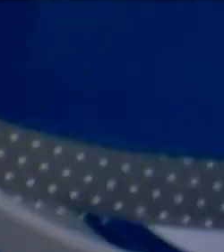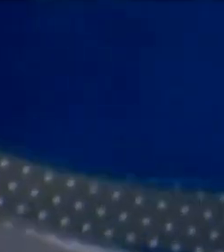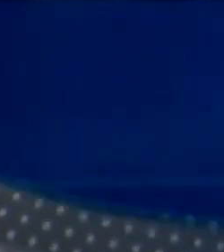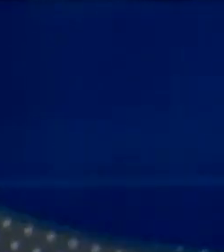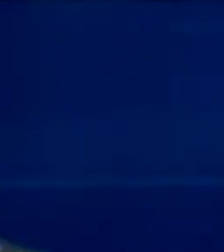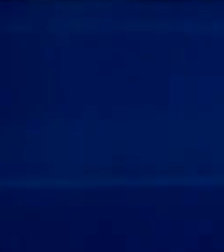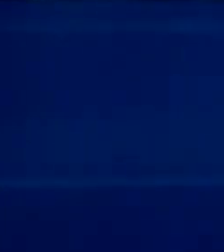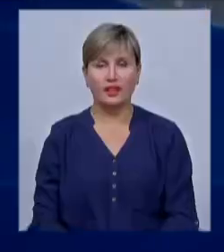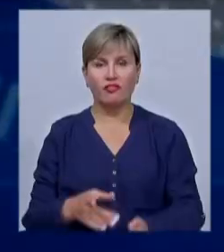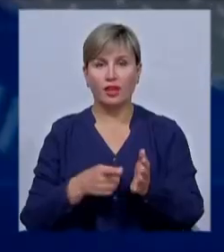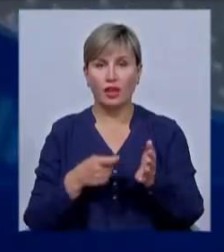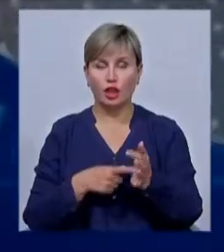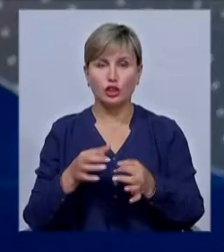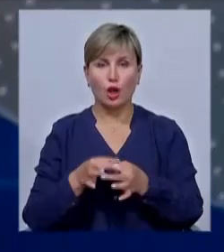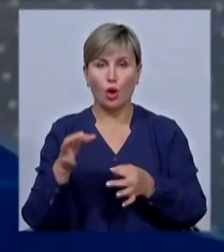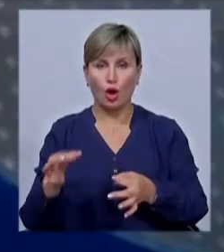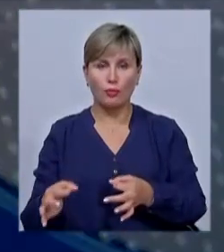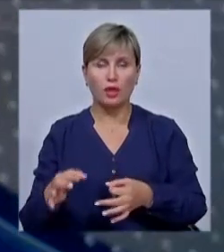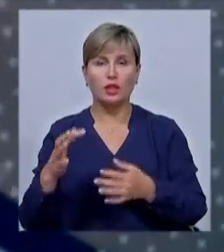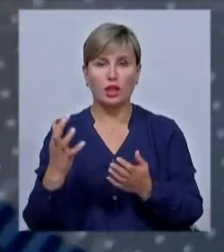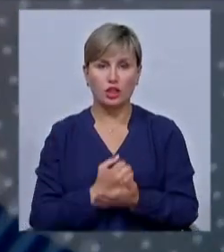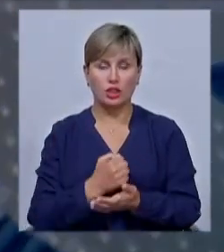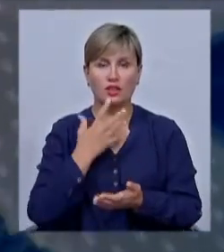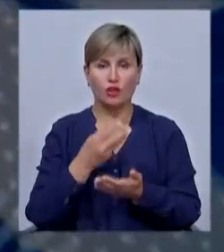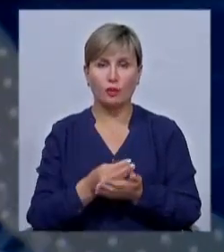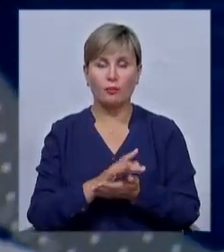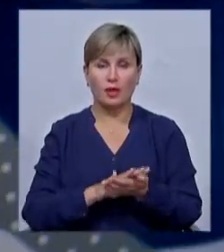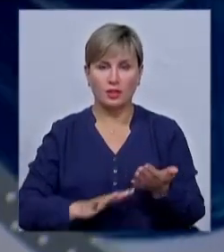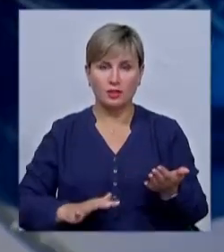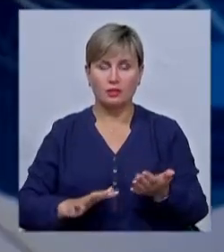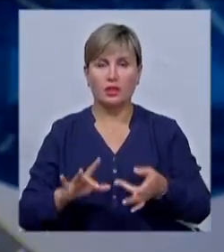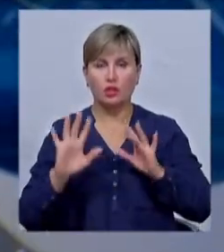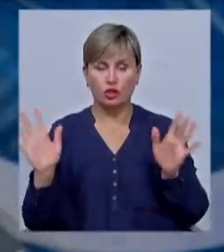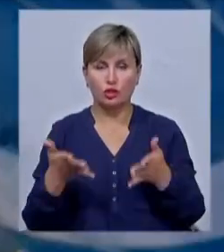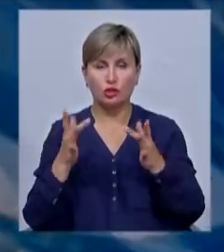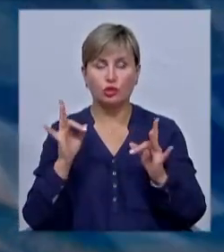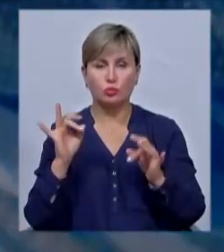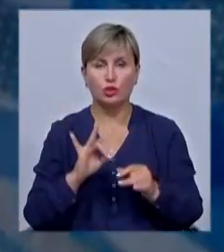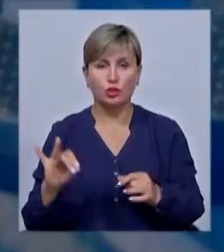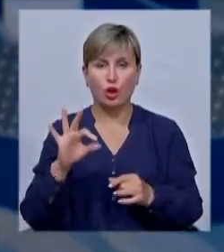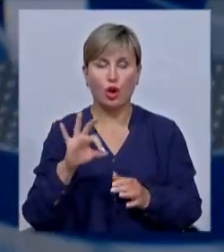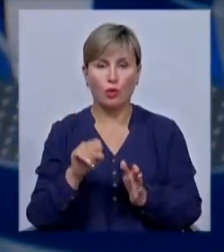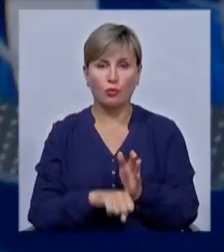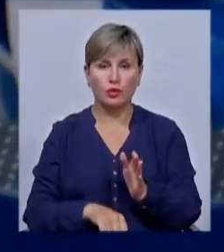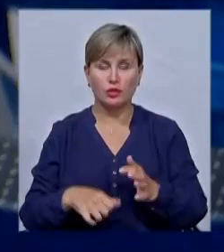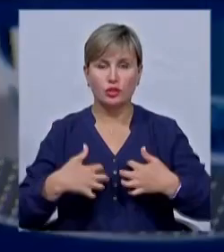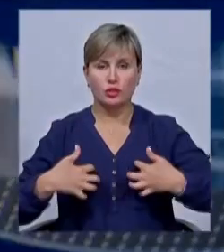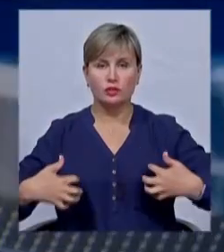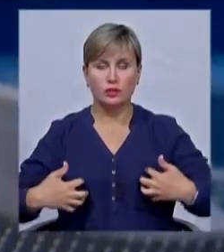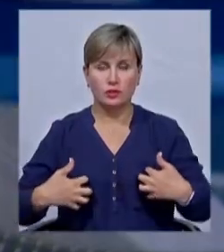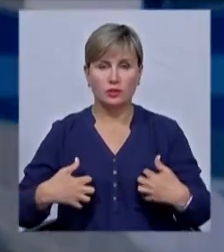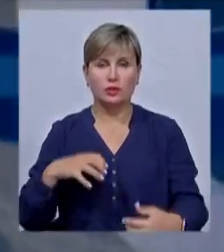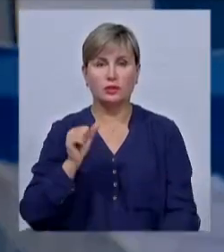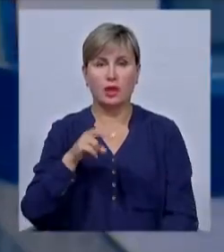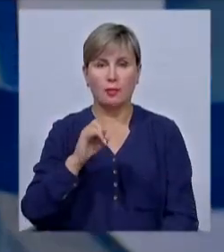в карагандинской области нашла свое продолжение реза резонансная история об убийстве скотоводом сапар голема